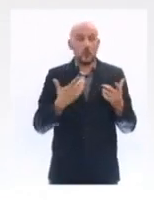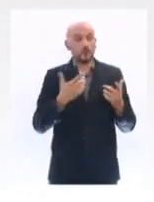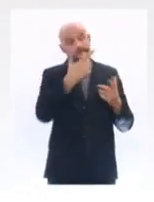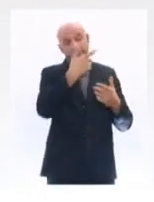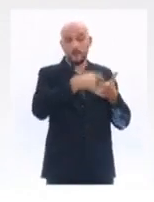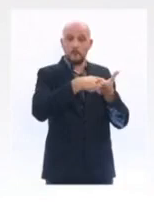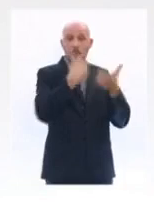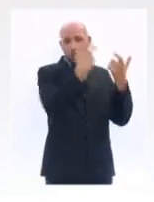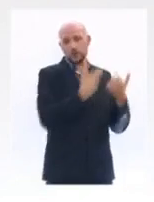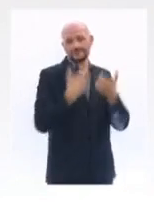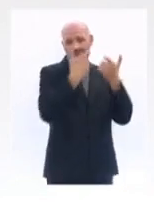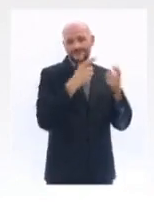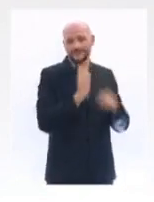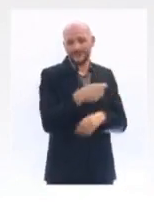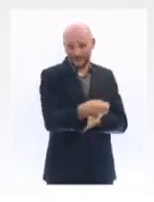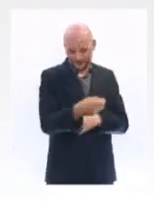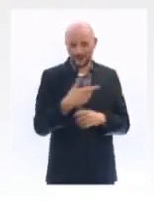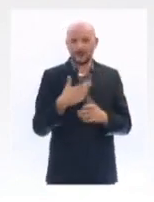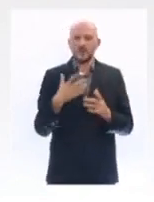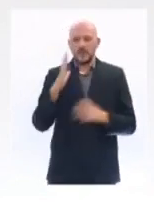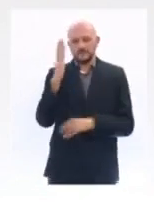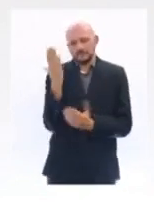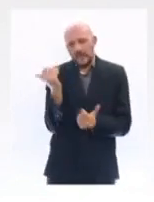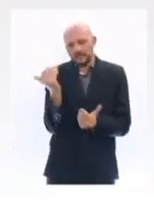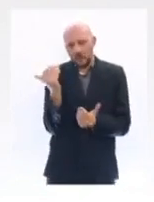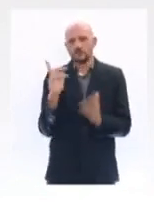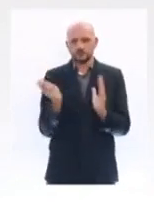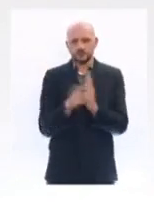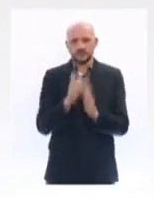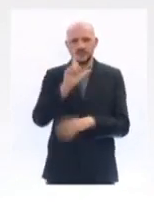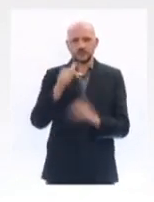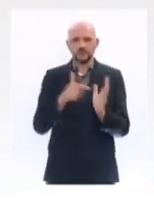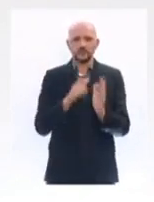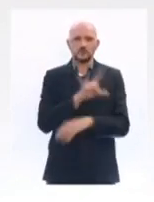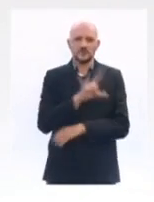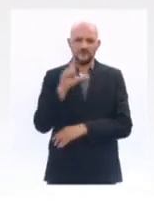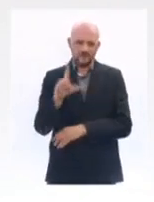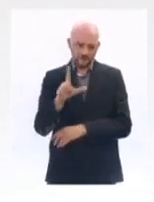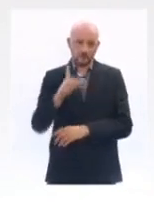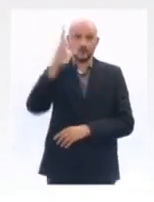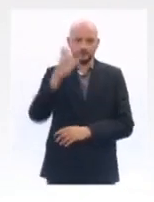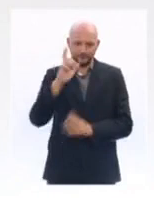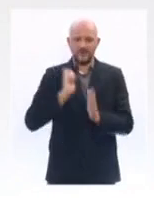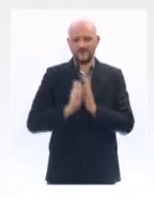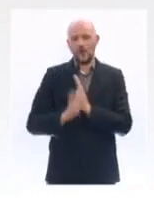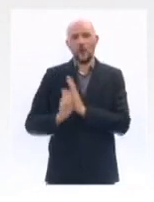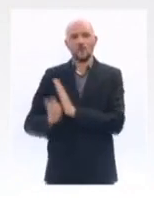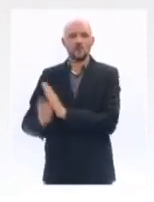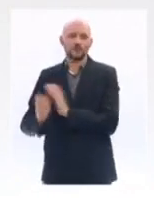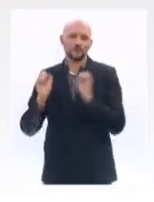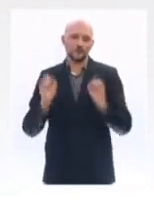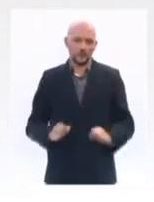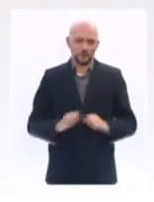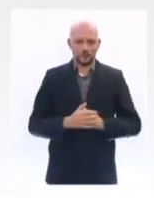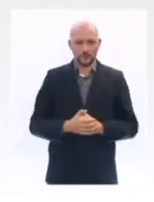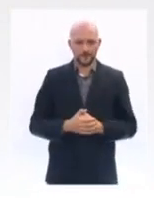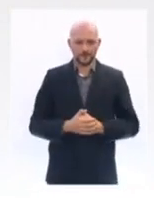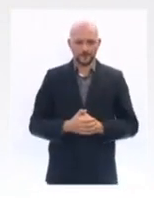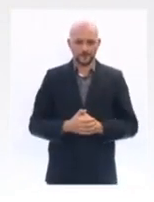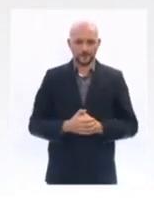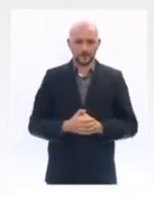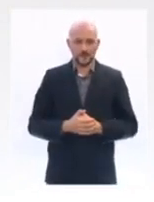avec la Banque de France que ces demandes de différé supplémentaires ne soient pas considérées comme un défaut de paiement des